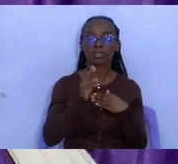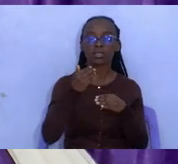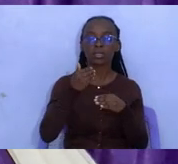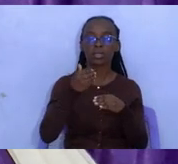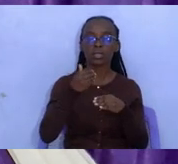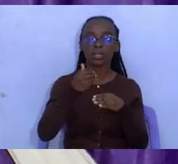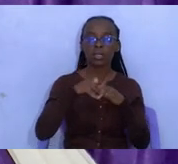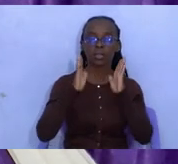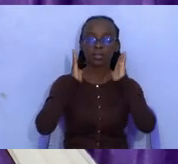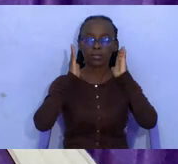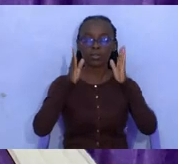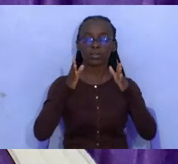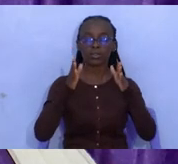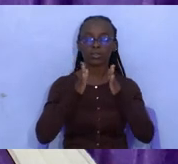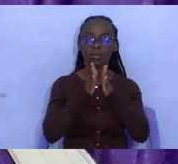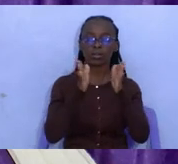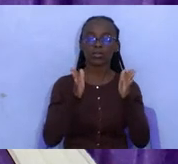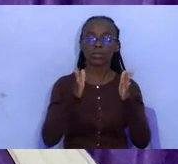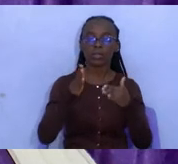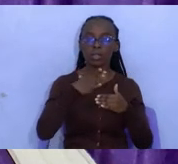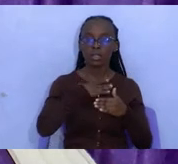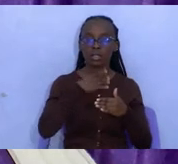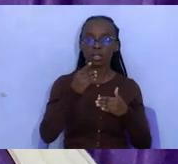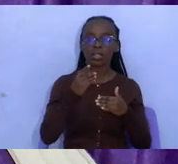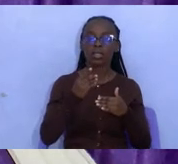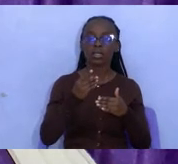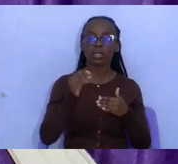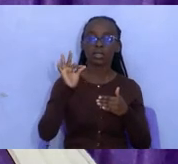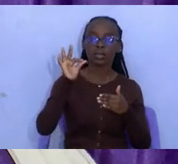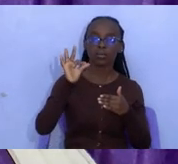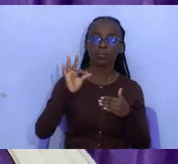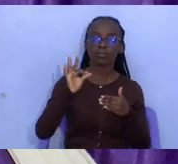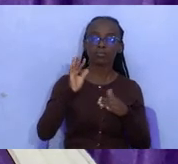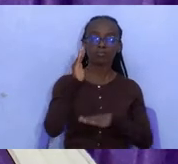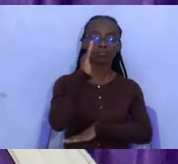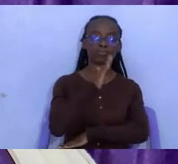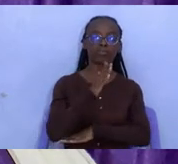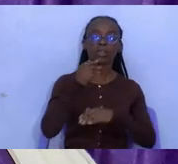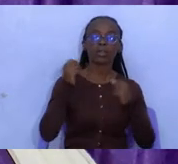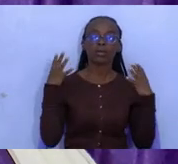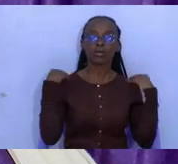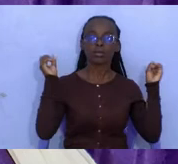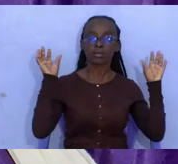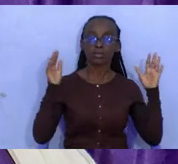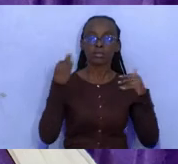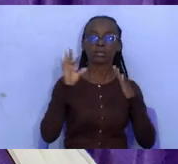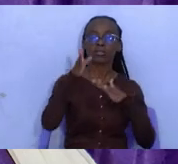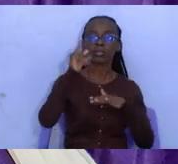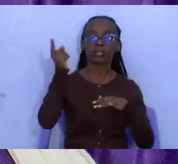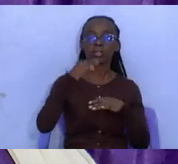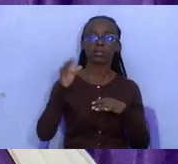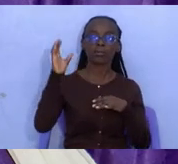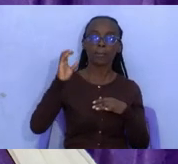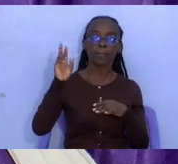maono waziwazi kama saa 9 ya mchana malaika wa Mungu akamjia na kumwambia